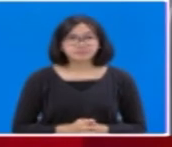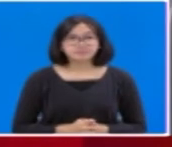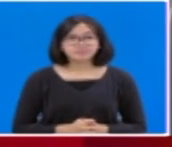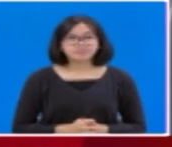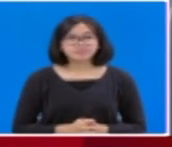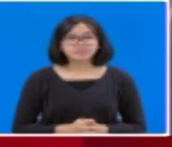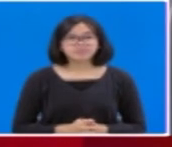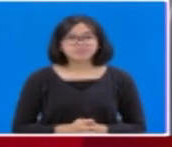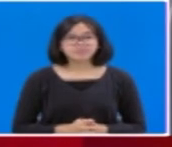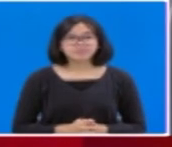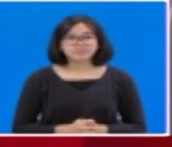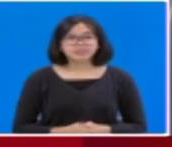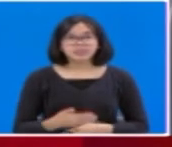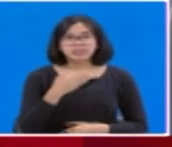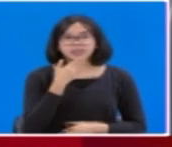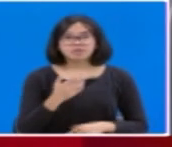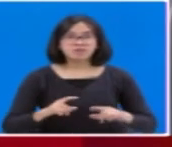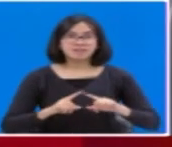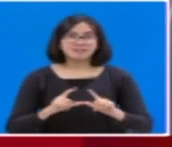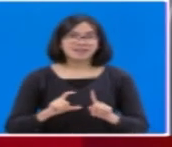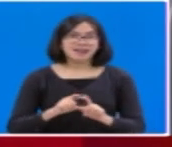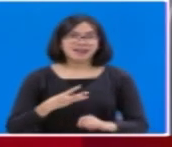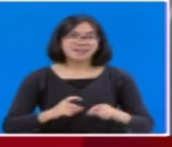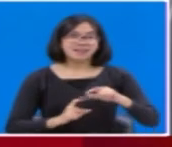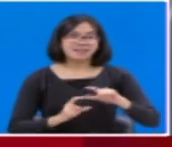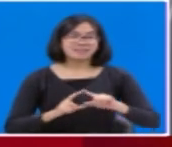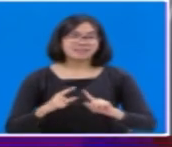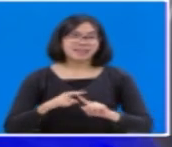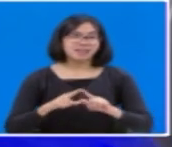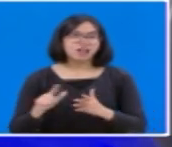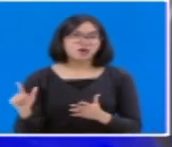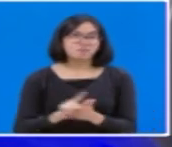Baik, terima kasih Ade Sata melaporkan langsung dari Palangkaraya, Kalimantan Tengah.